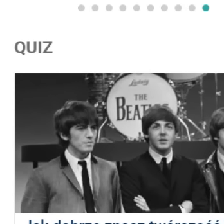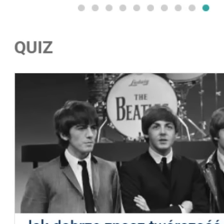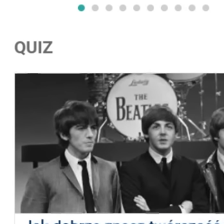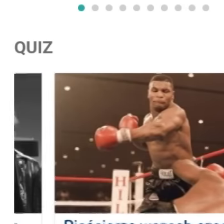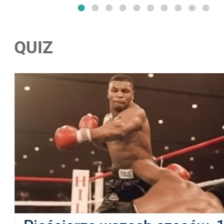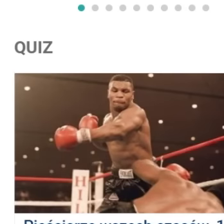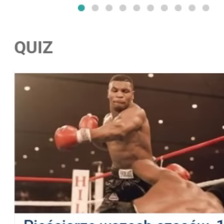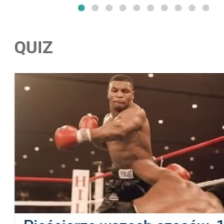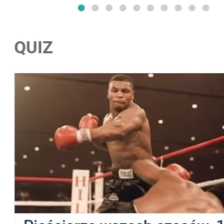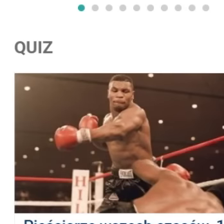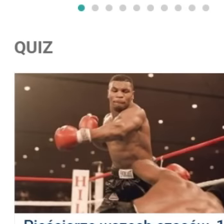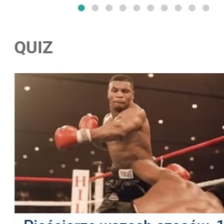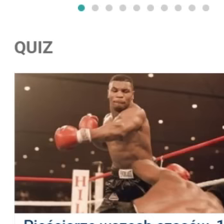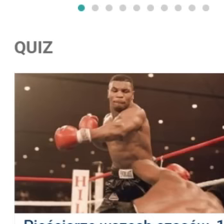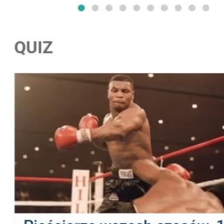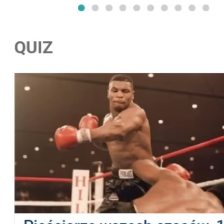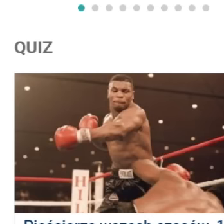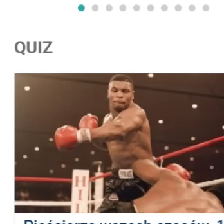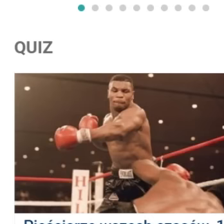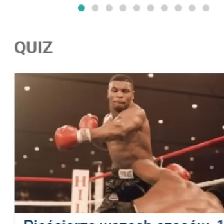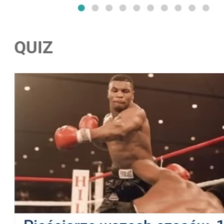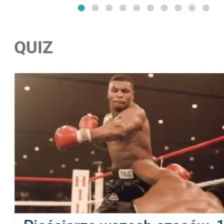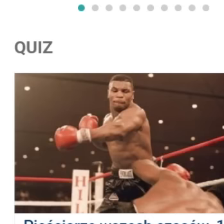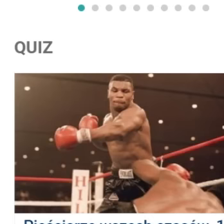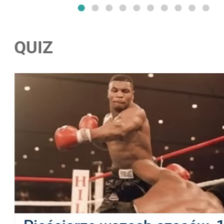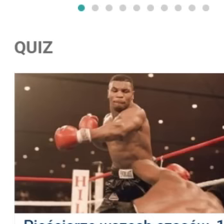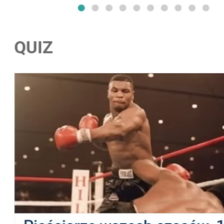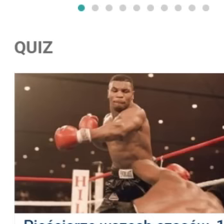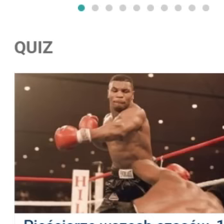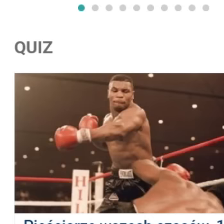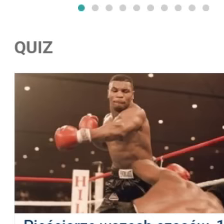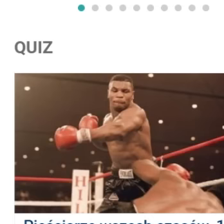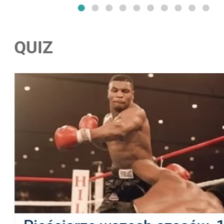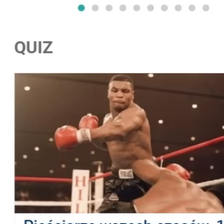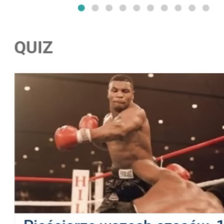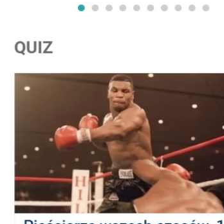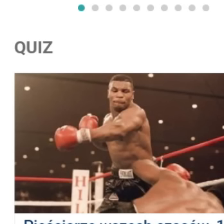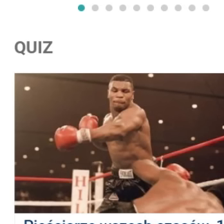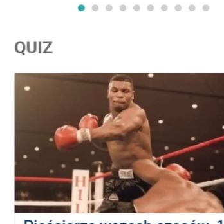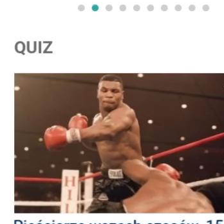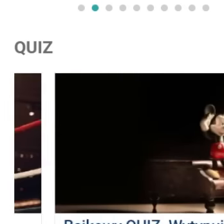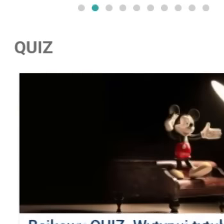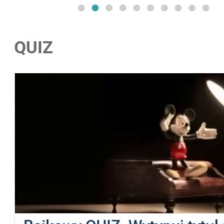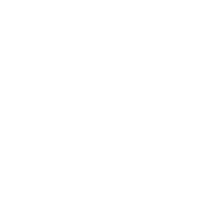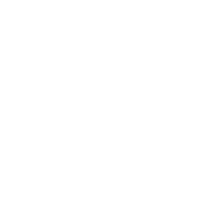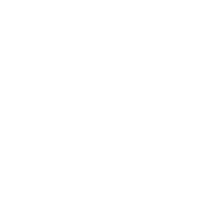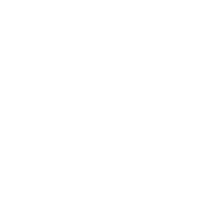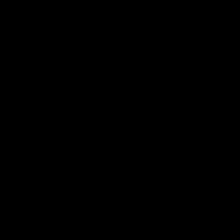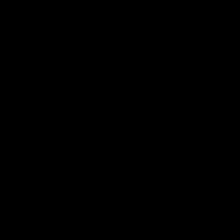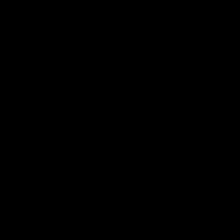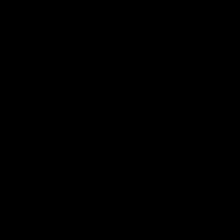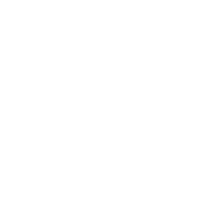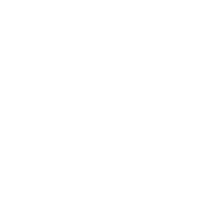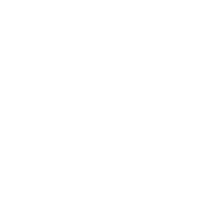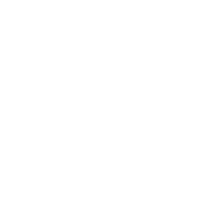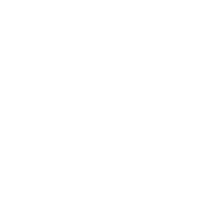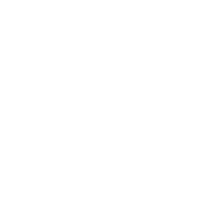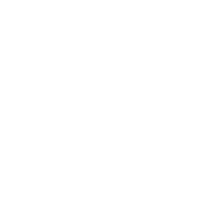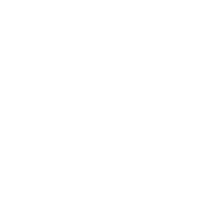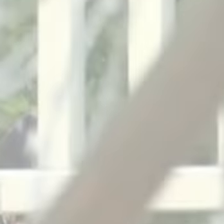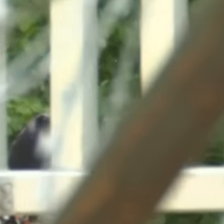Dlaczego nikt o tym nic nie wiedział? Poza samymi żołnierzami, którzy już wiedzieli, co może ich czekać za użycie broni. O poranieniu żołnierzy też kilkadziesiąt godzin wcześniej